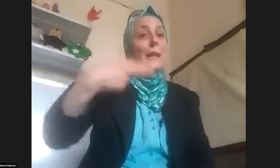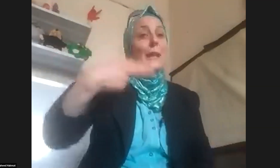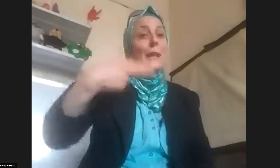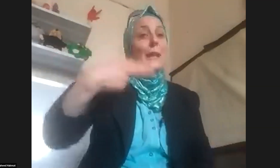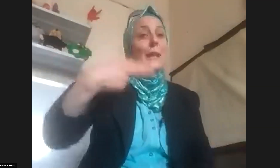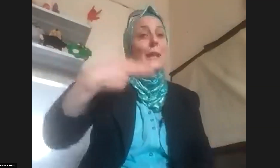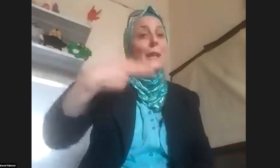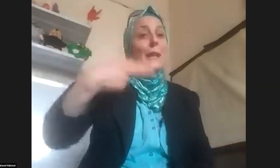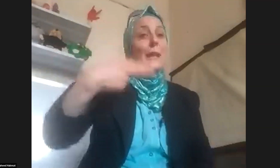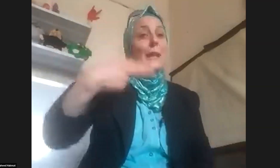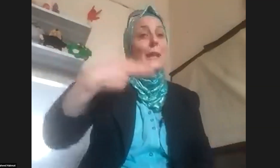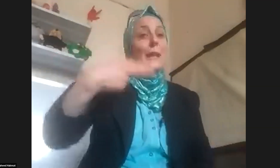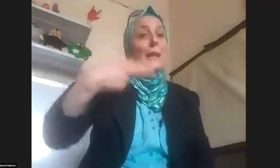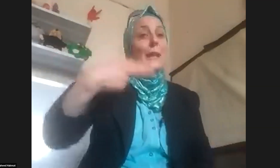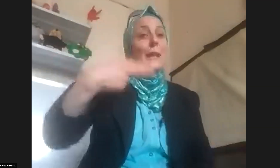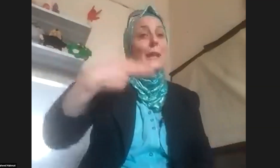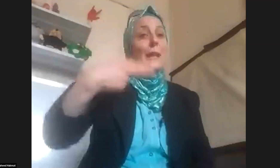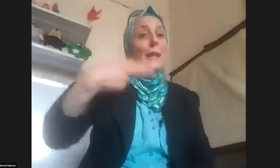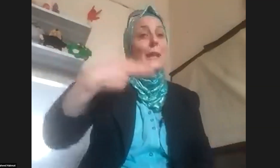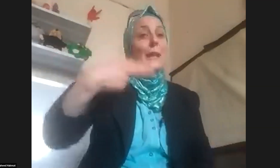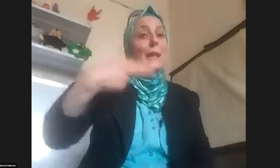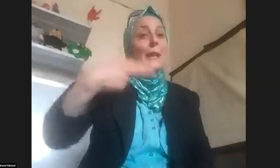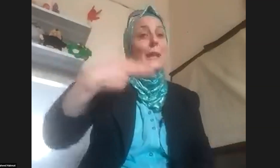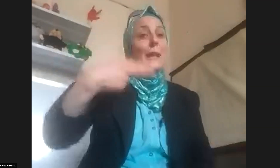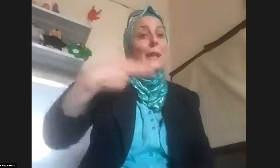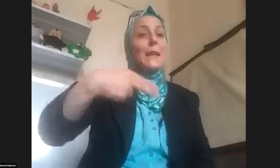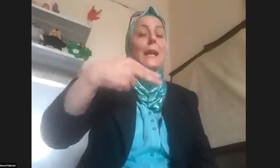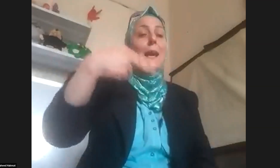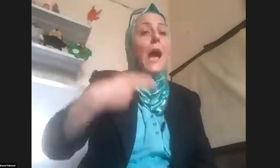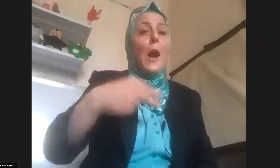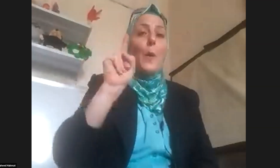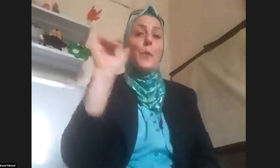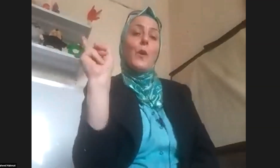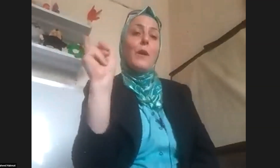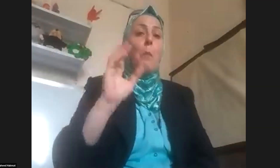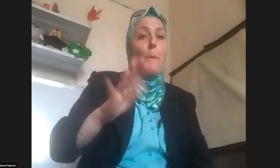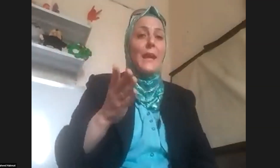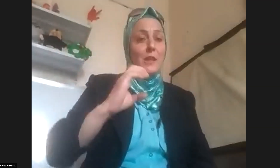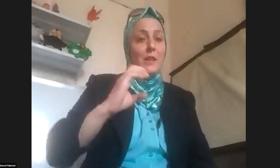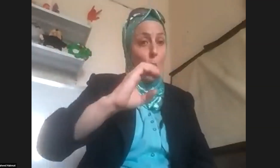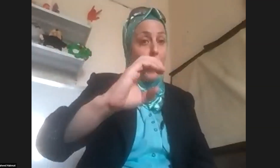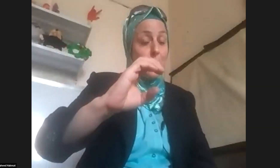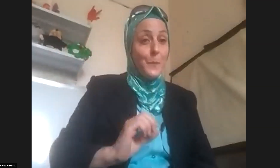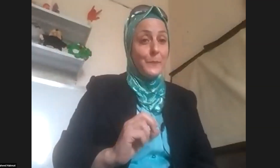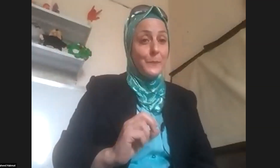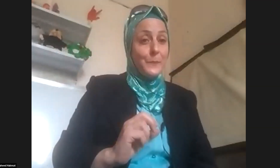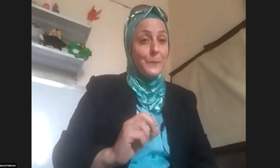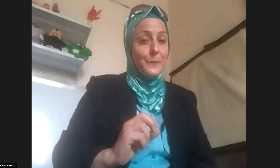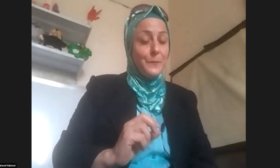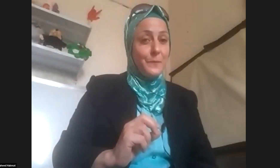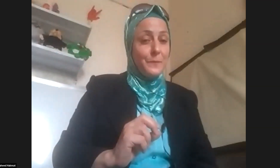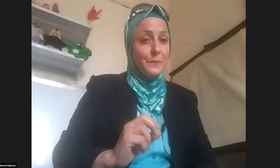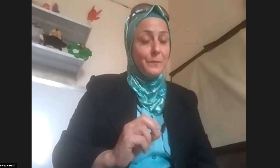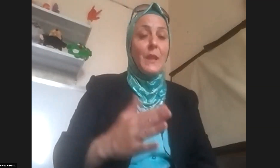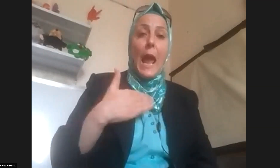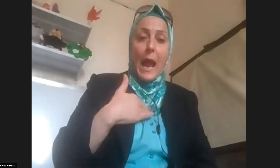أو تمام. أنا الدليل كثير، شكرا على السؤال باتجاه المعلمين، لأنه للأسف يعني هم